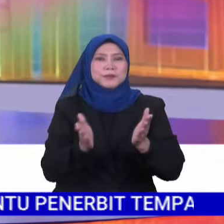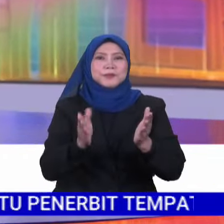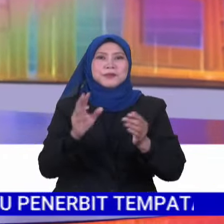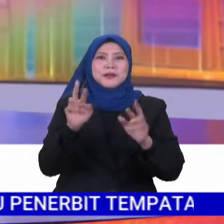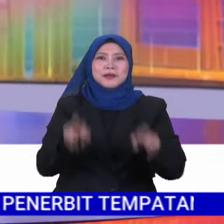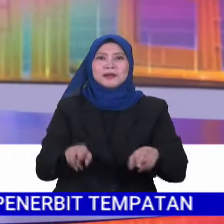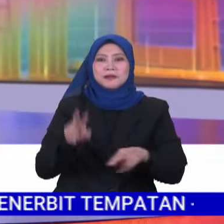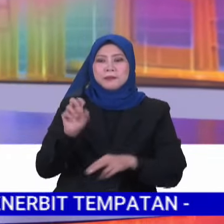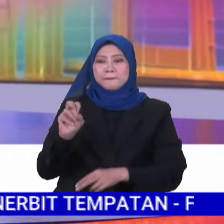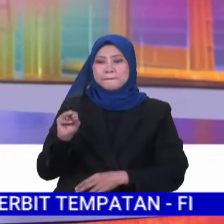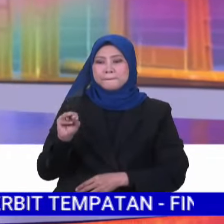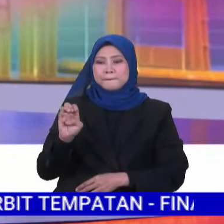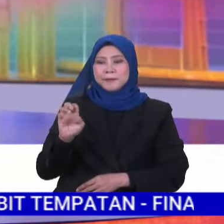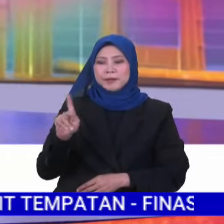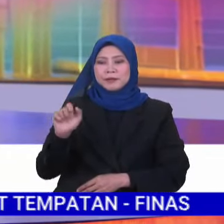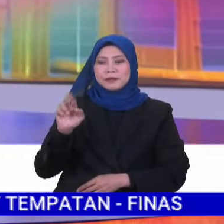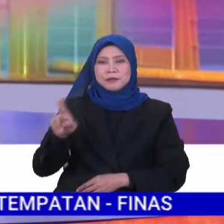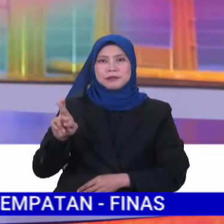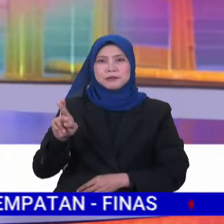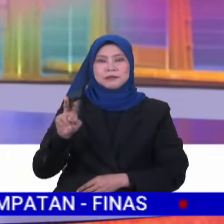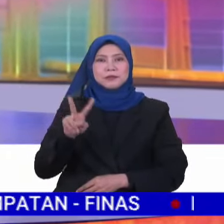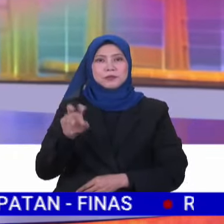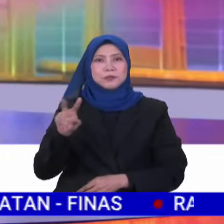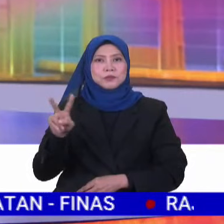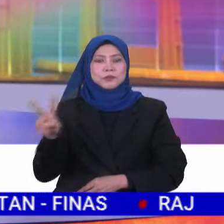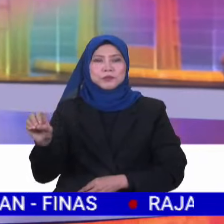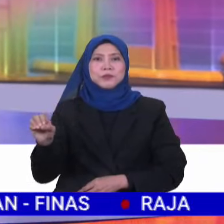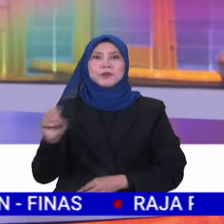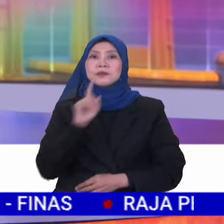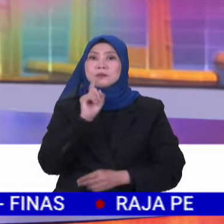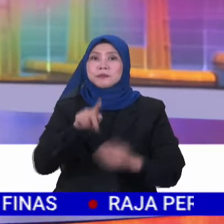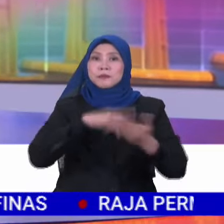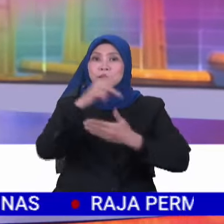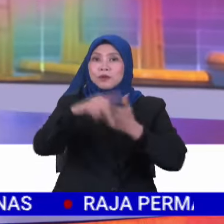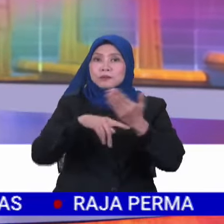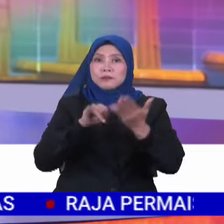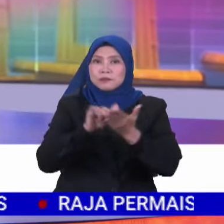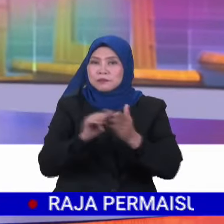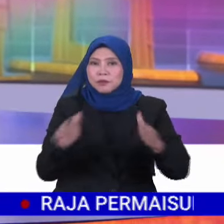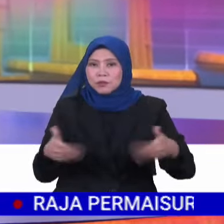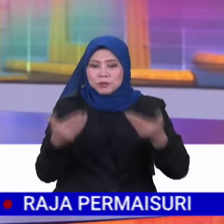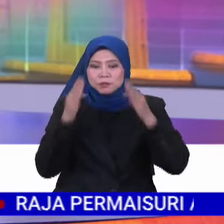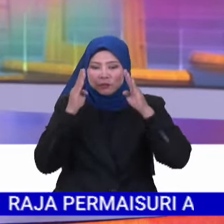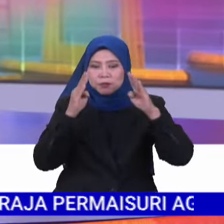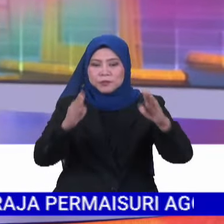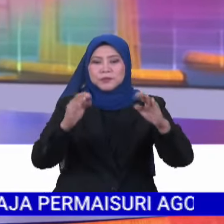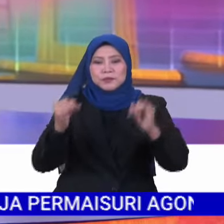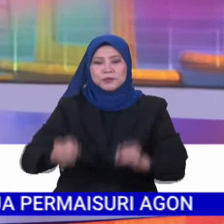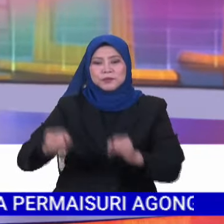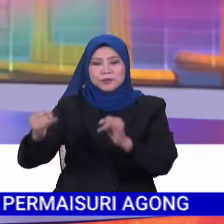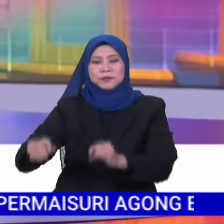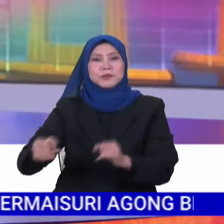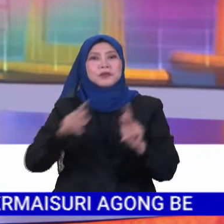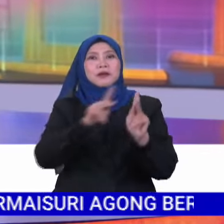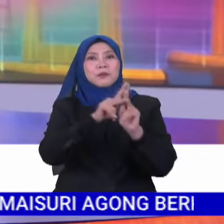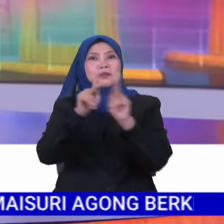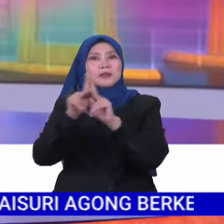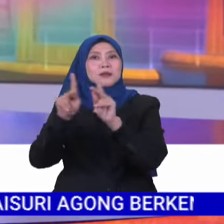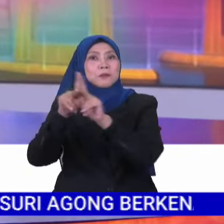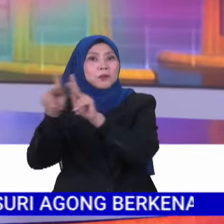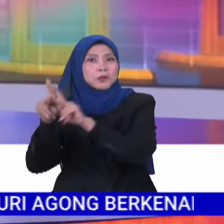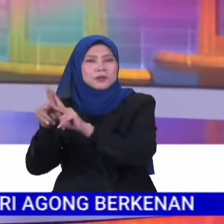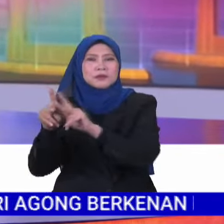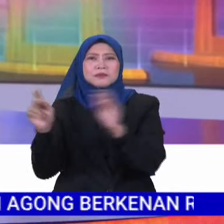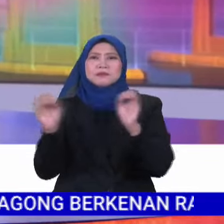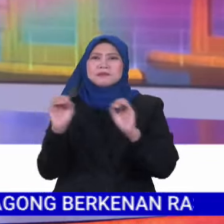2020 ketua pengarah jpnn.co rutin Jusuf kata program kenalan penumpukan individu di kawasan pedalaman dan